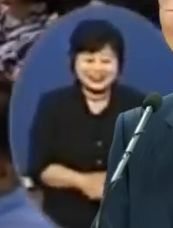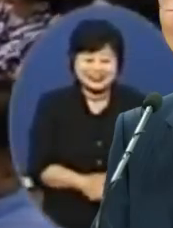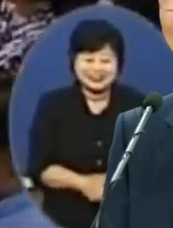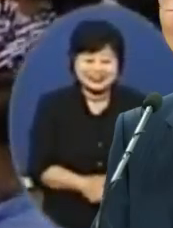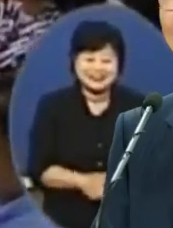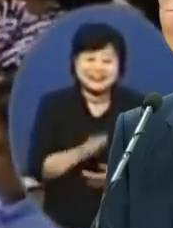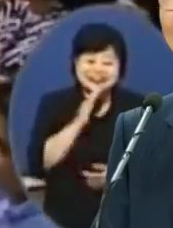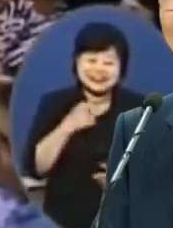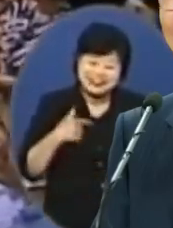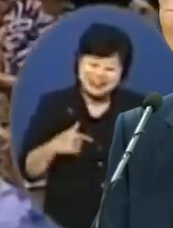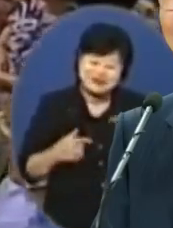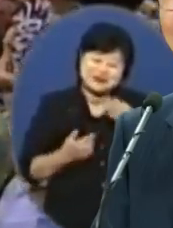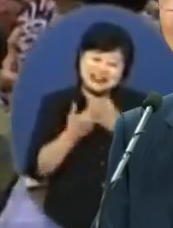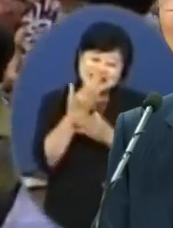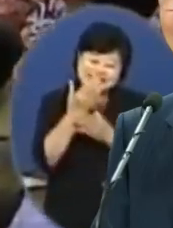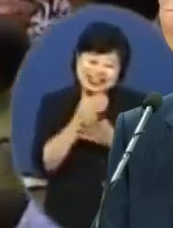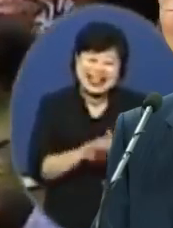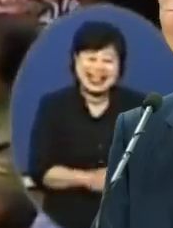아, 진짜 기뻐지네요.